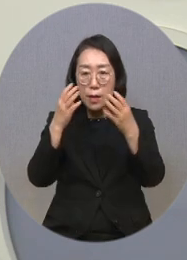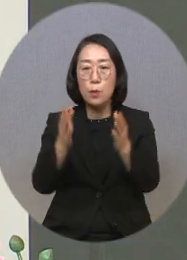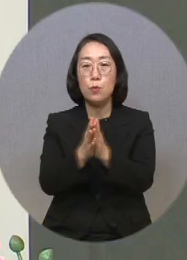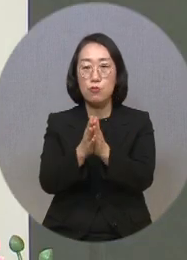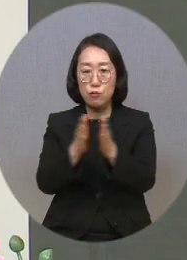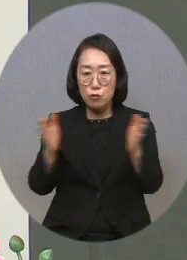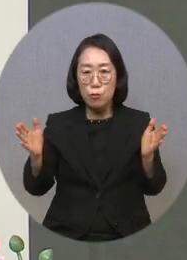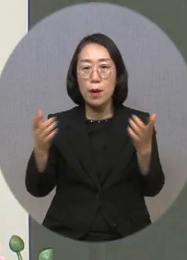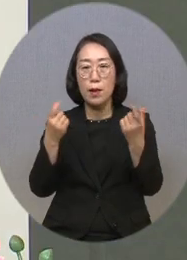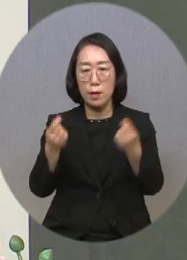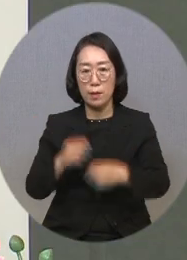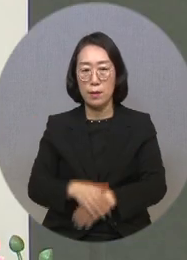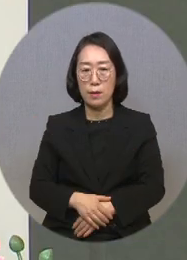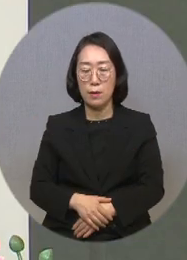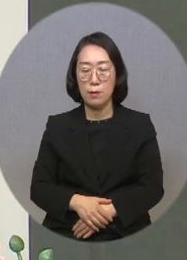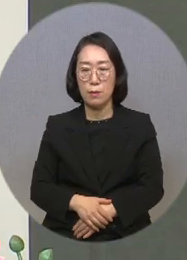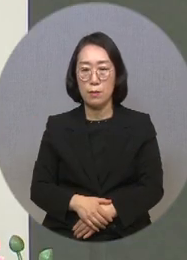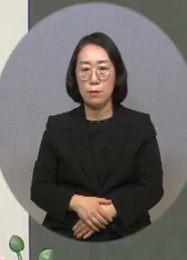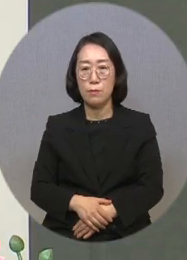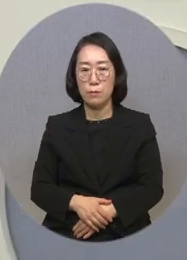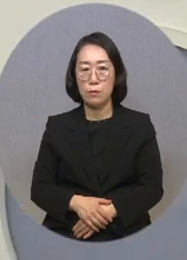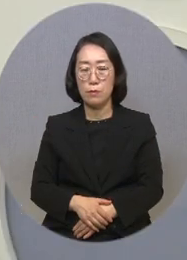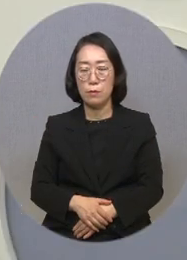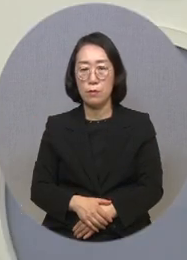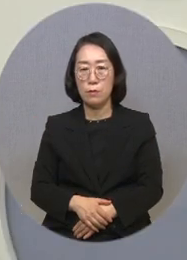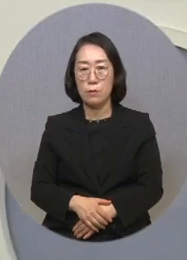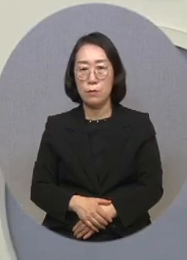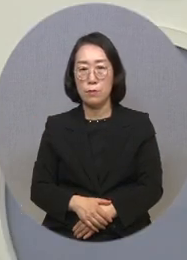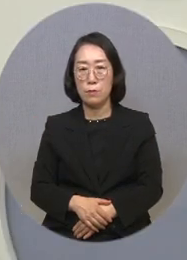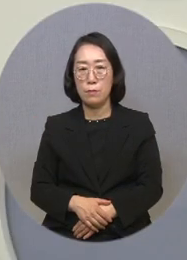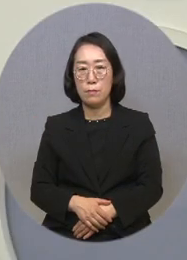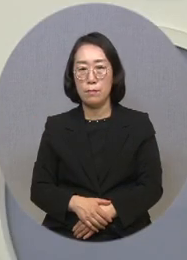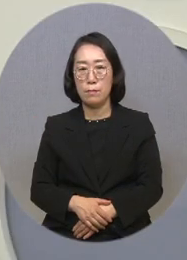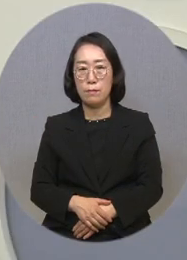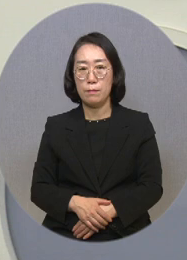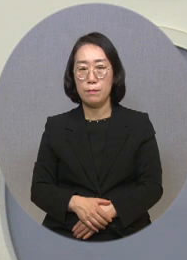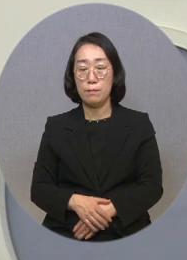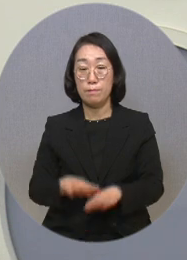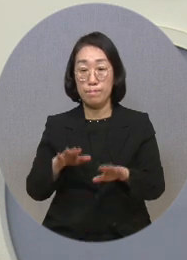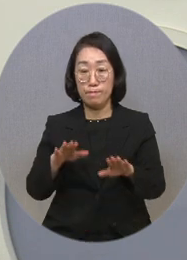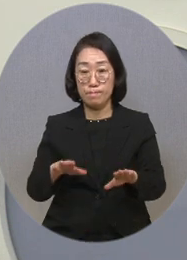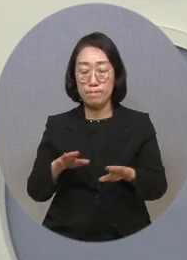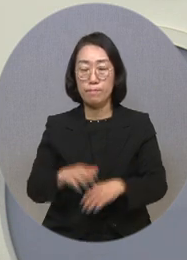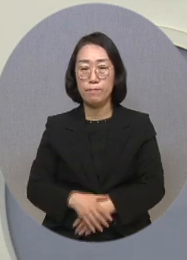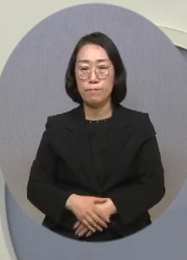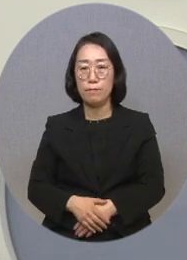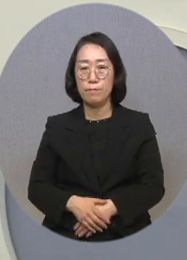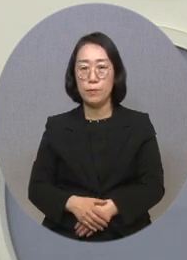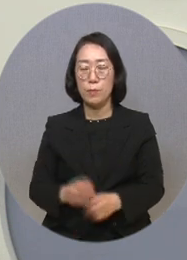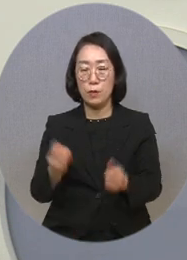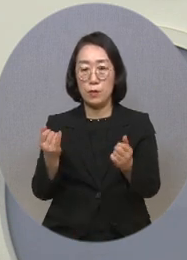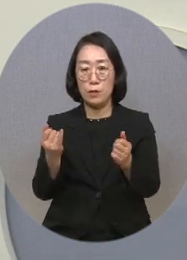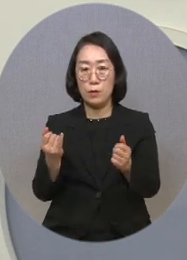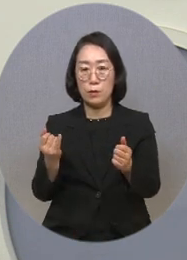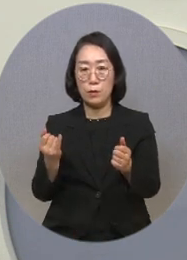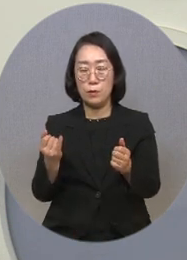출발이에요. 아, 새로운 시작이고. 그렇겠죠. 예, 아까도 얘기했지만 이번에 우리나라 20대